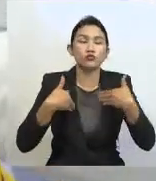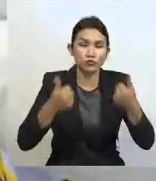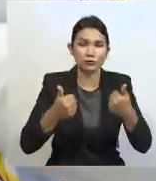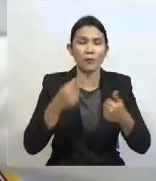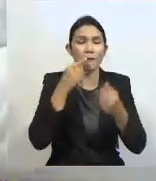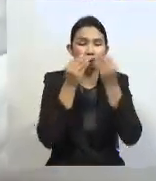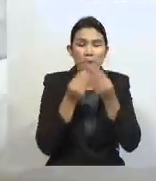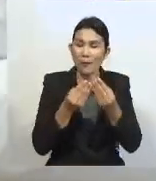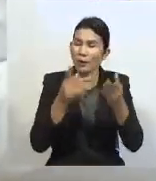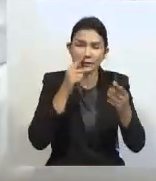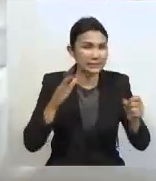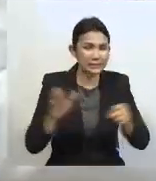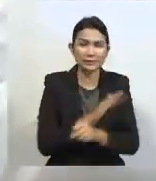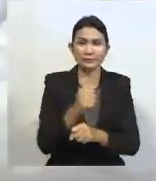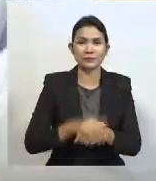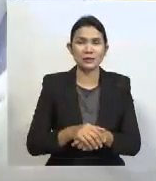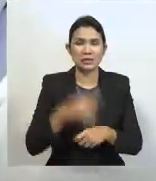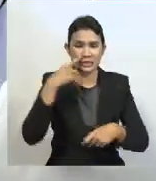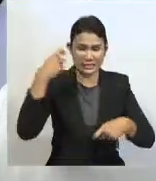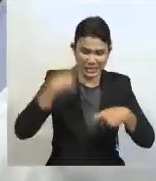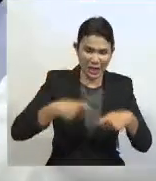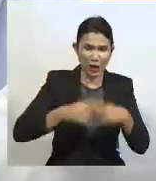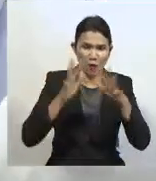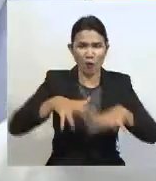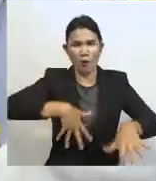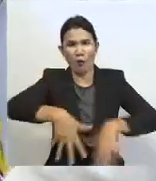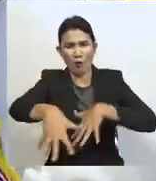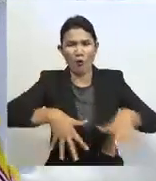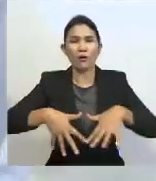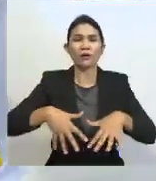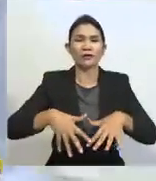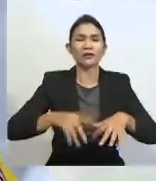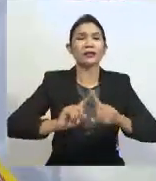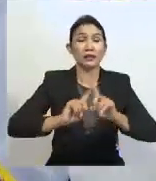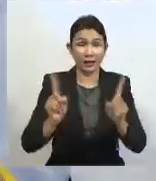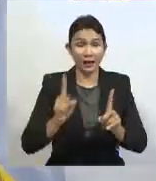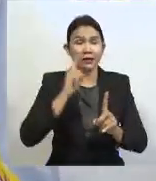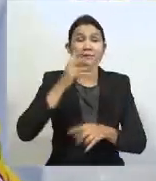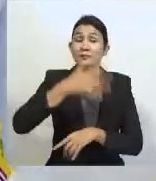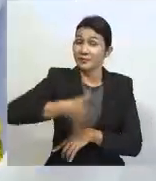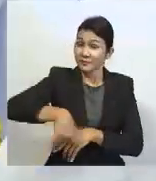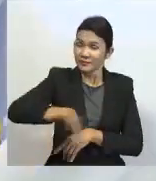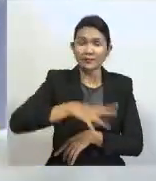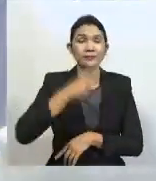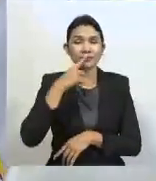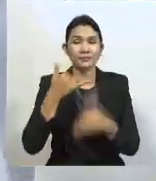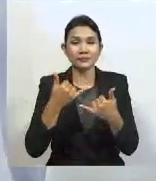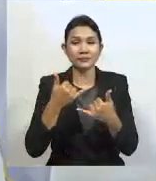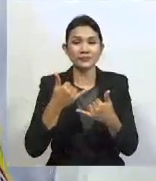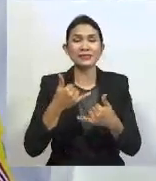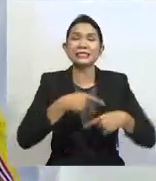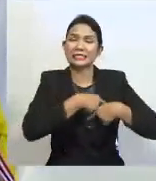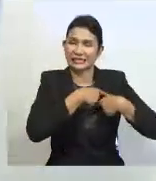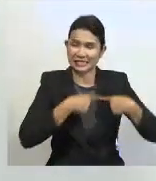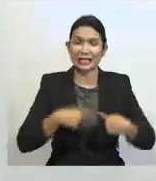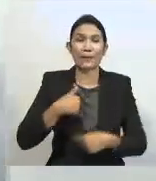นะคะถึงแม้จะมีความยากลำบากเรื่องคนเยอะหรือว่าหลายๆอย่างนะคะแต่พวกเราคิดว่าเอาใ